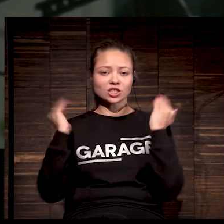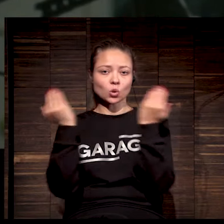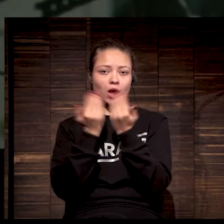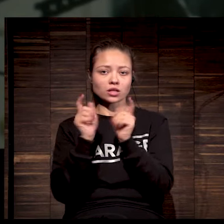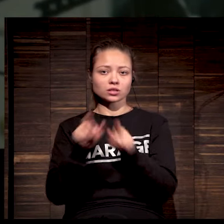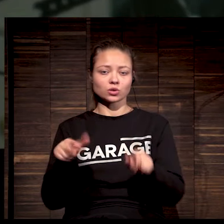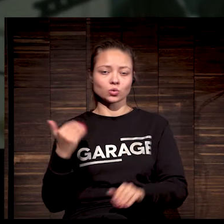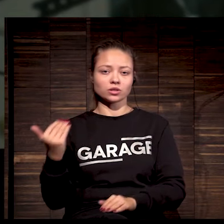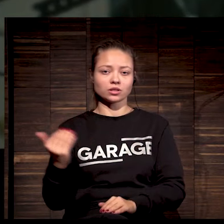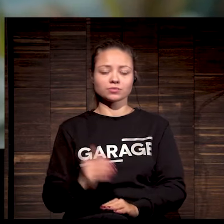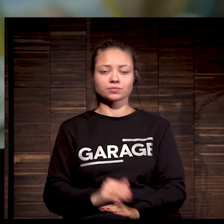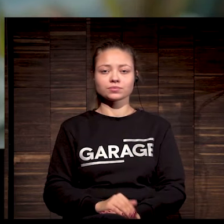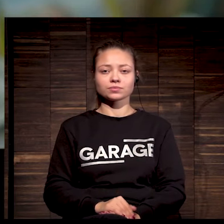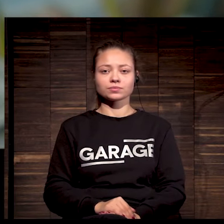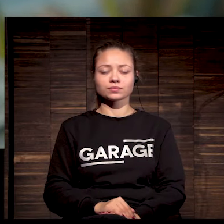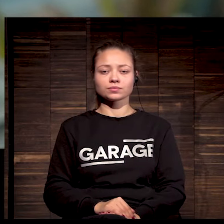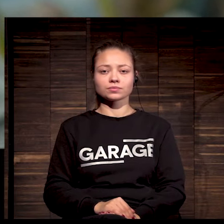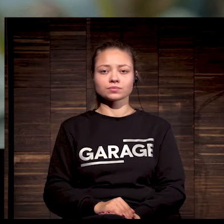людей